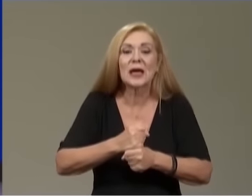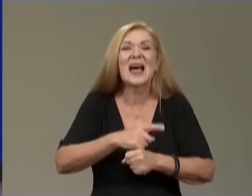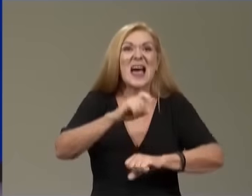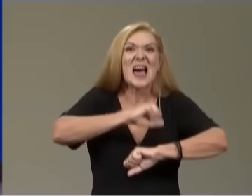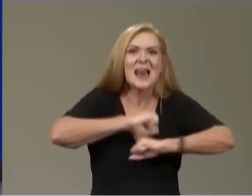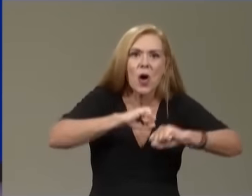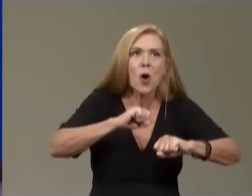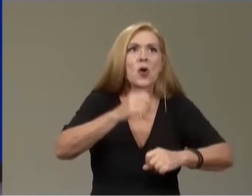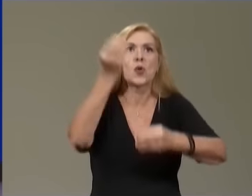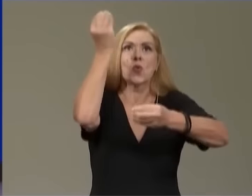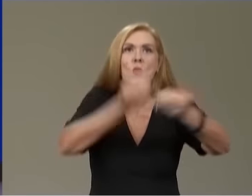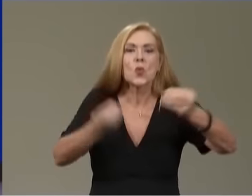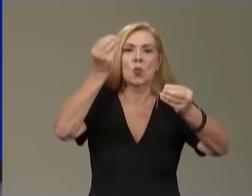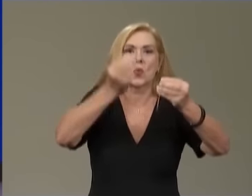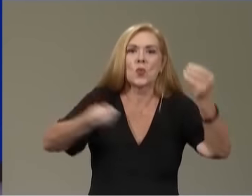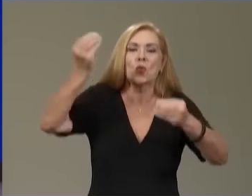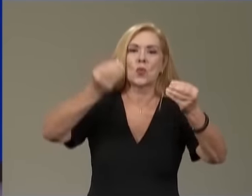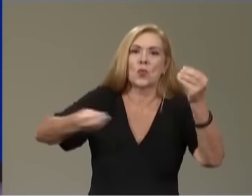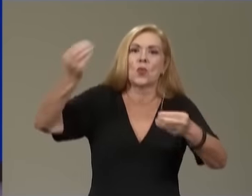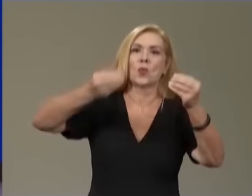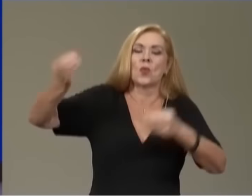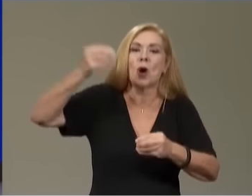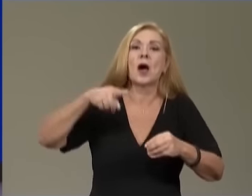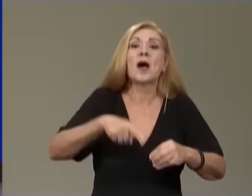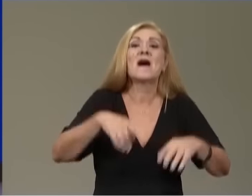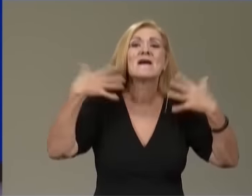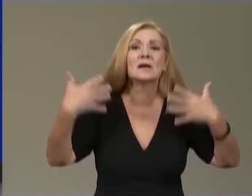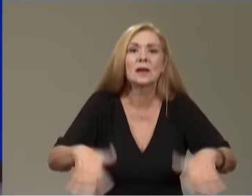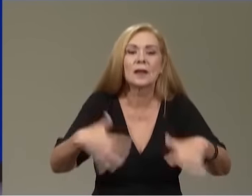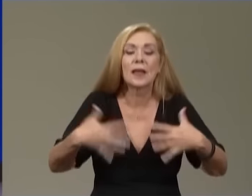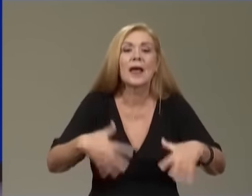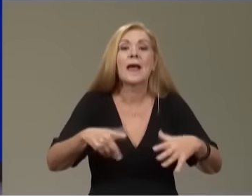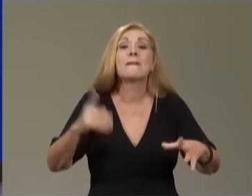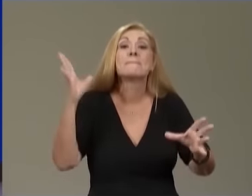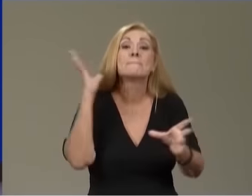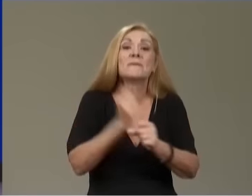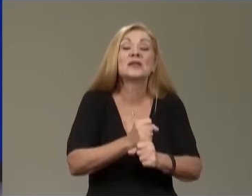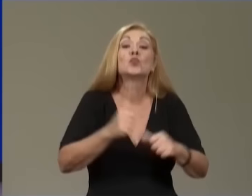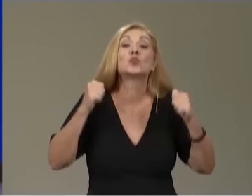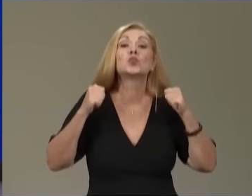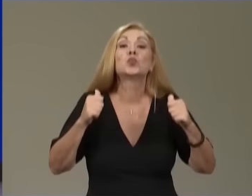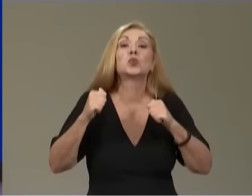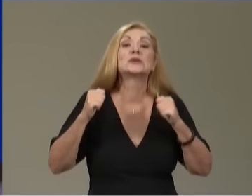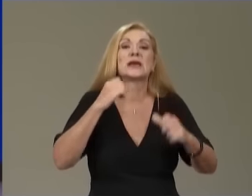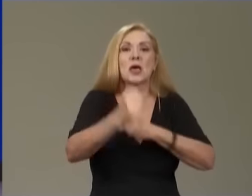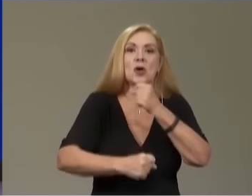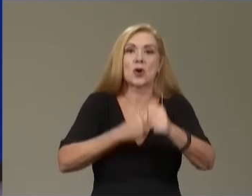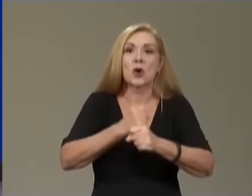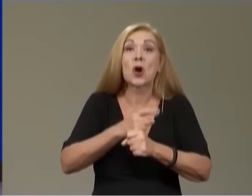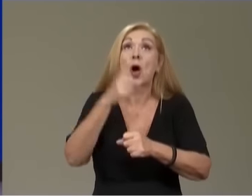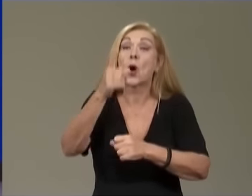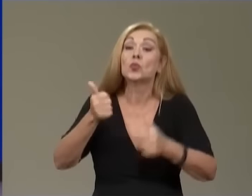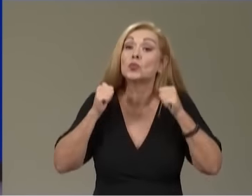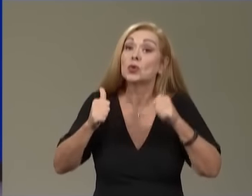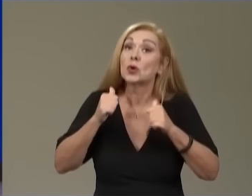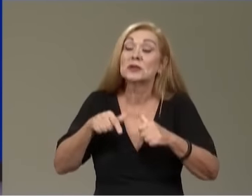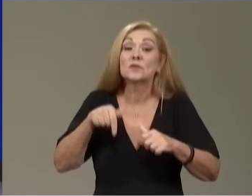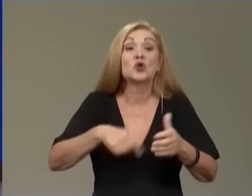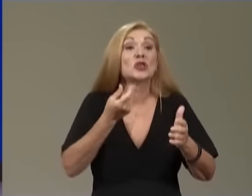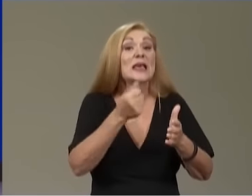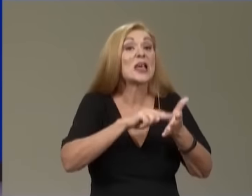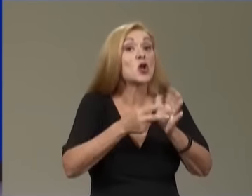σε ρεκόρ. Έχουμε μία ακόμα εξαιρετικά επιτυχημένη τουριστική χρονιά. Στηρίζει ο τουρισμός την